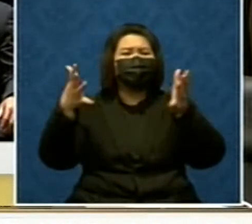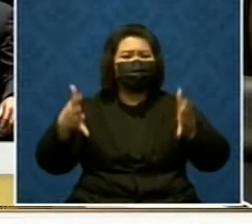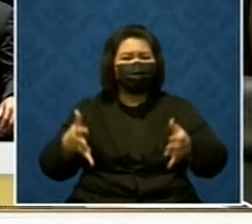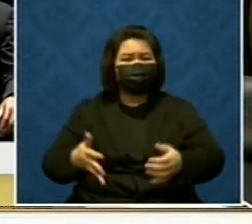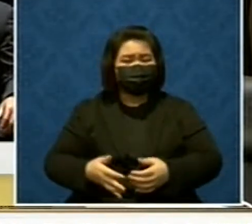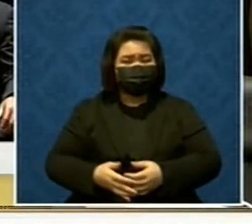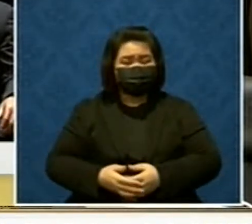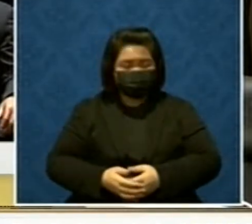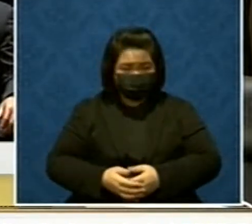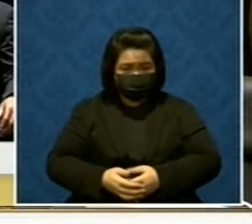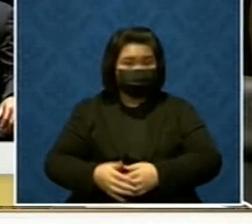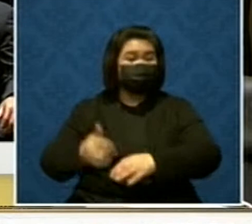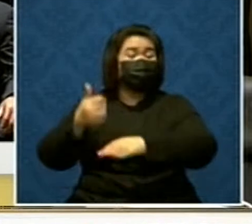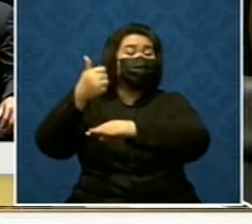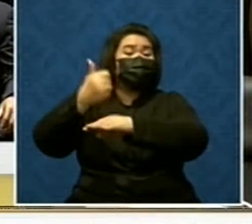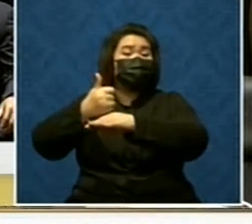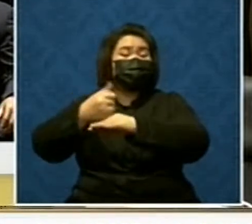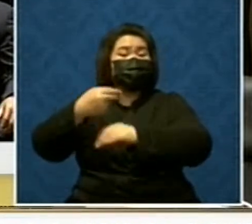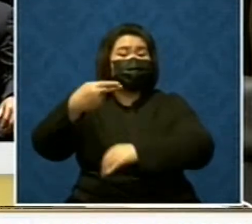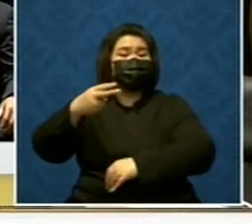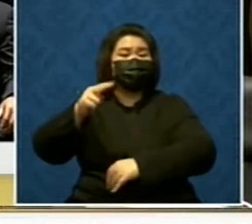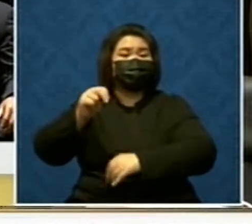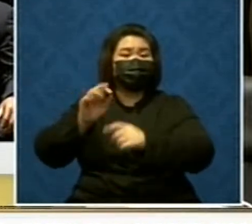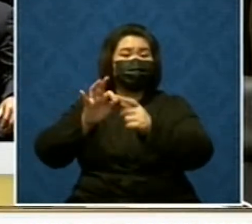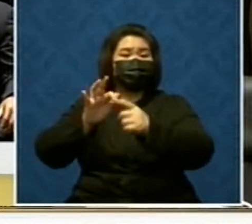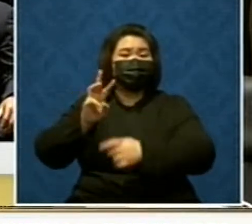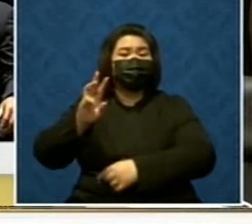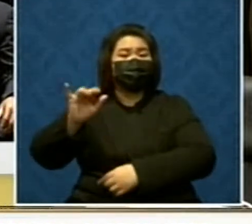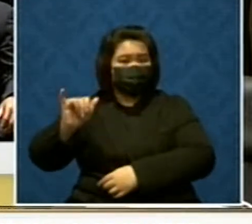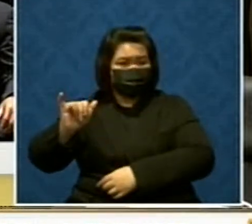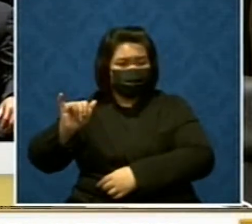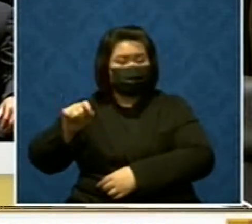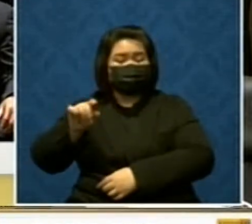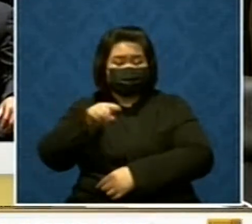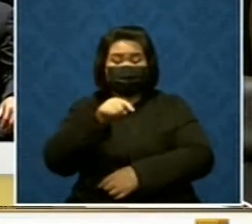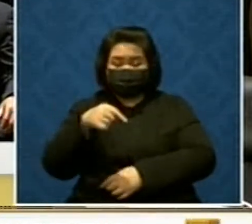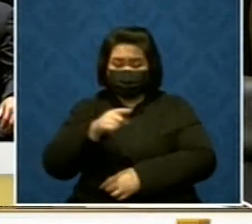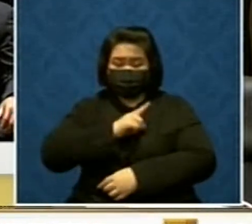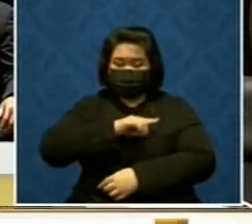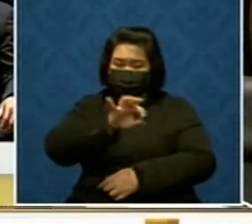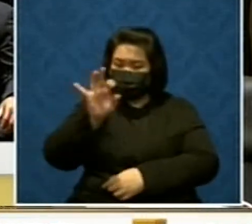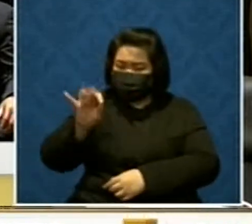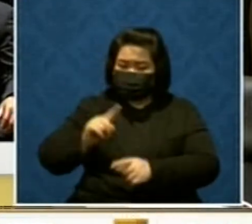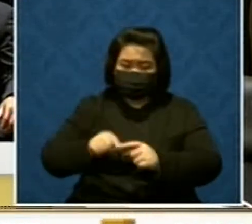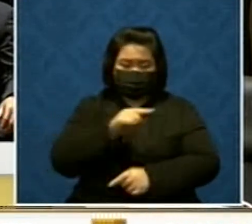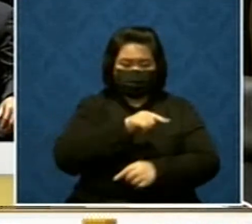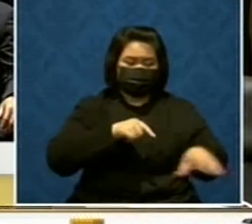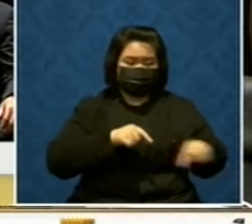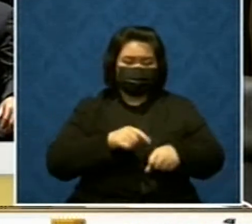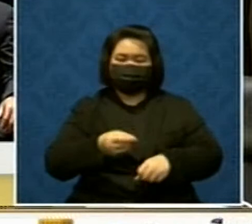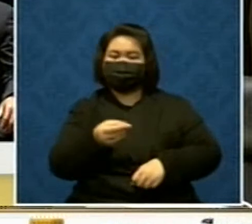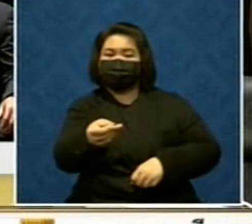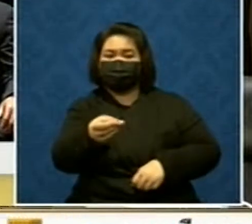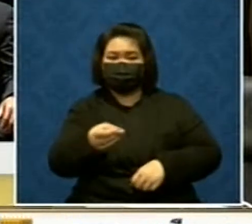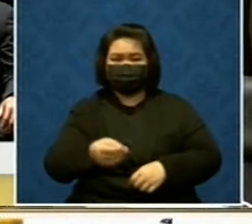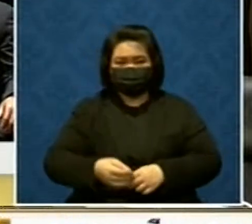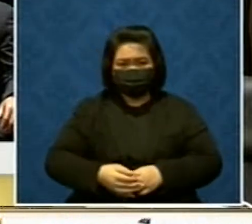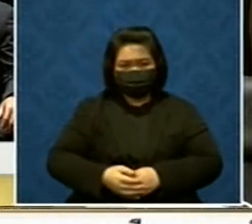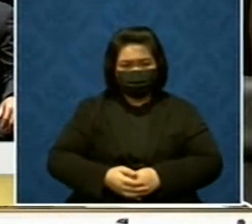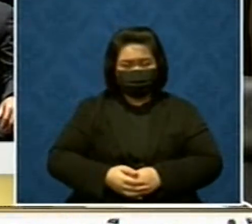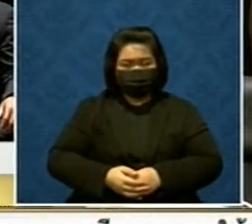ผบ.หน่วยปกติเขาจะเป็นคนเลือกอันนี้ไม่ให้เลือกเลือกมาให้เขาแล้วจะให้ตำ